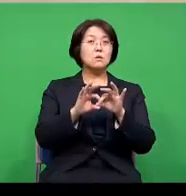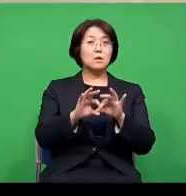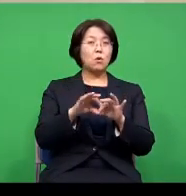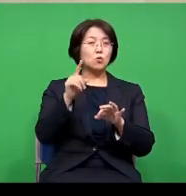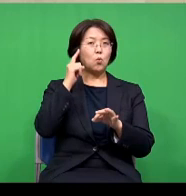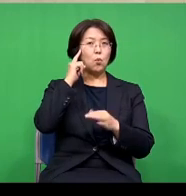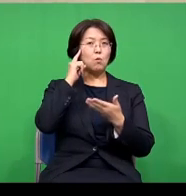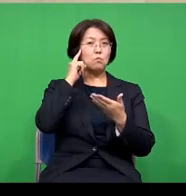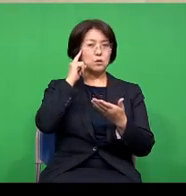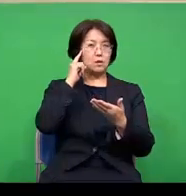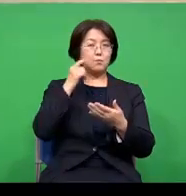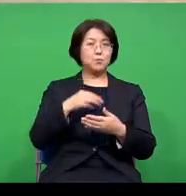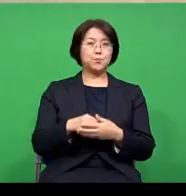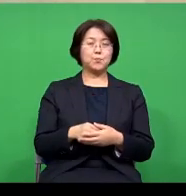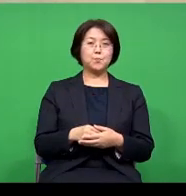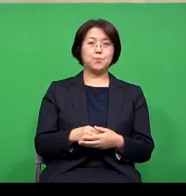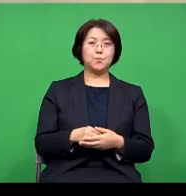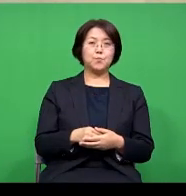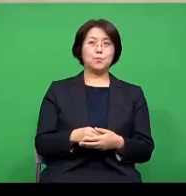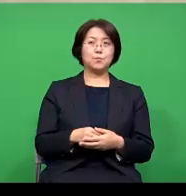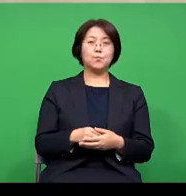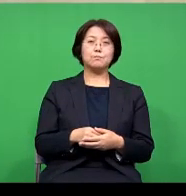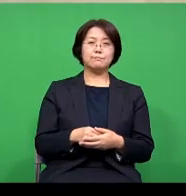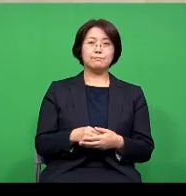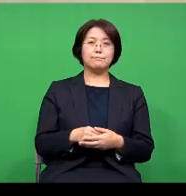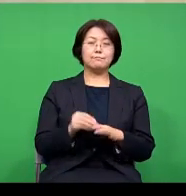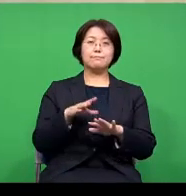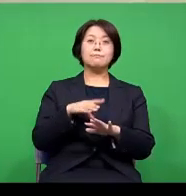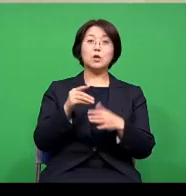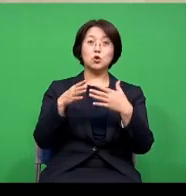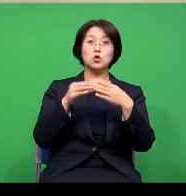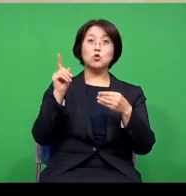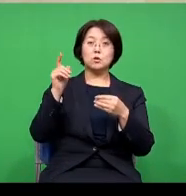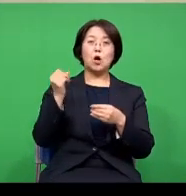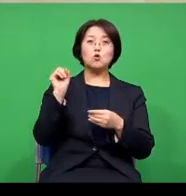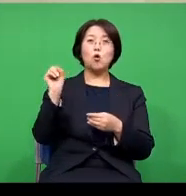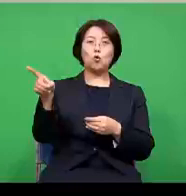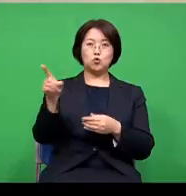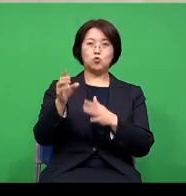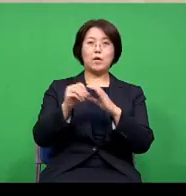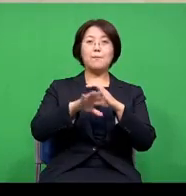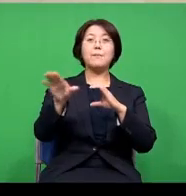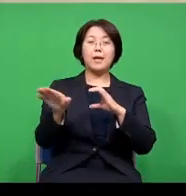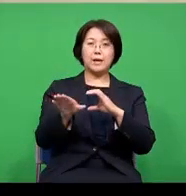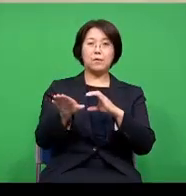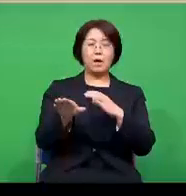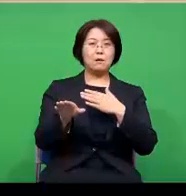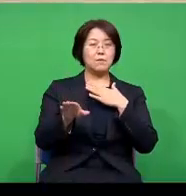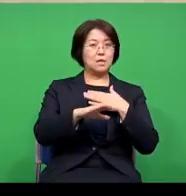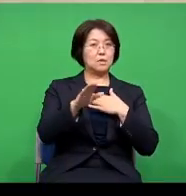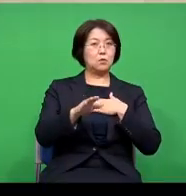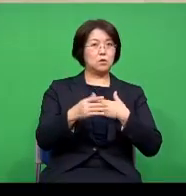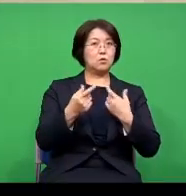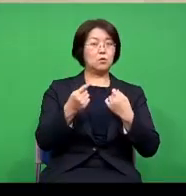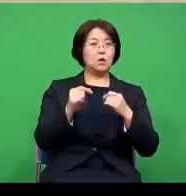ういうふうに考えておられるでしょうか。 まず国のね、GoTo トラベルキャンペーンについてはご承知のような経